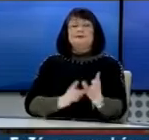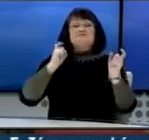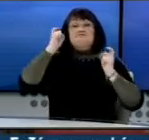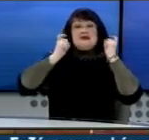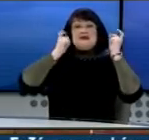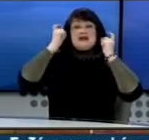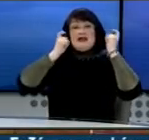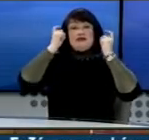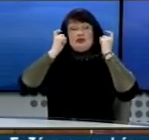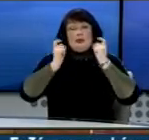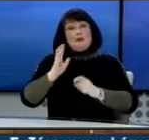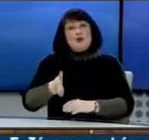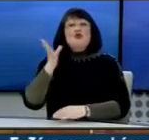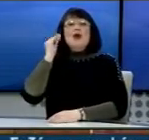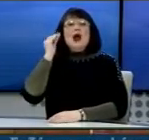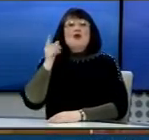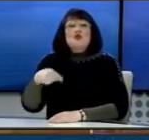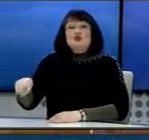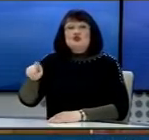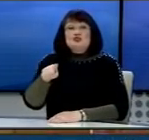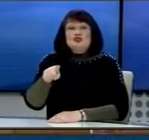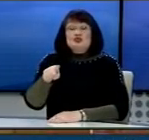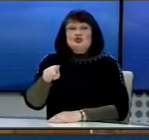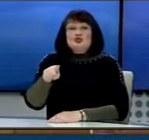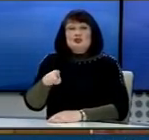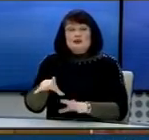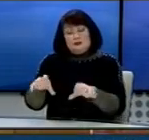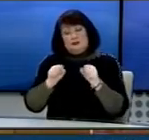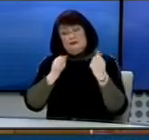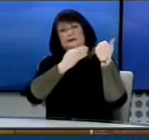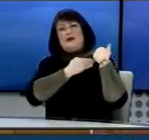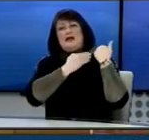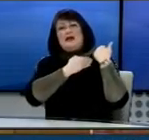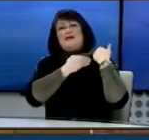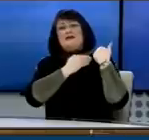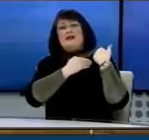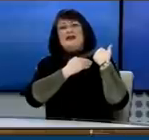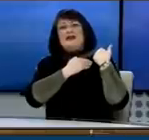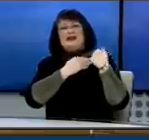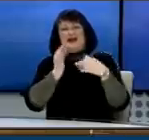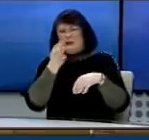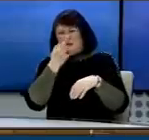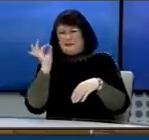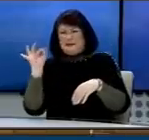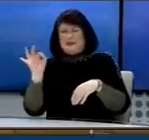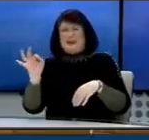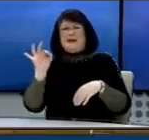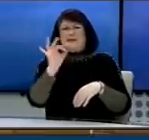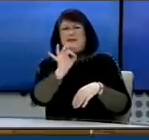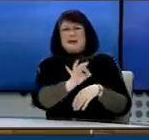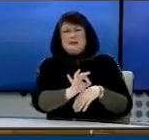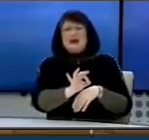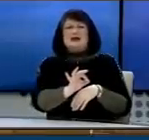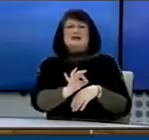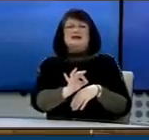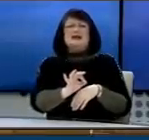Αναρωτιέμαι αν μπορούν να τα ακούσουν όσοι αναλάμβαναν την ευθύνη των μολύνσεων σε